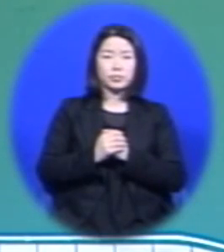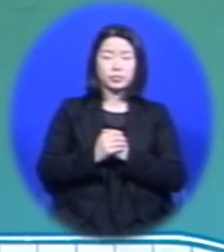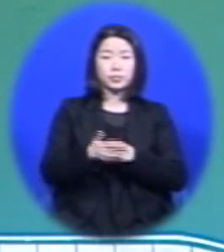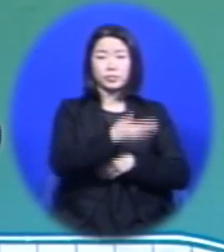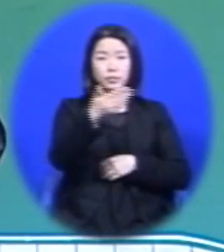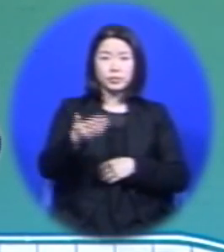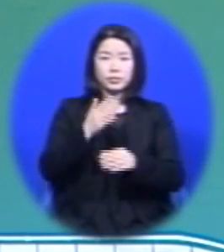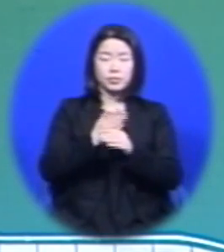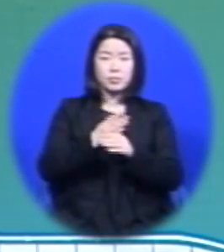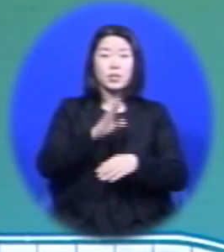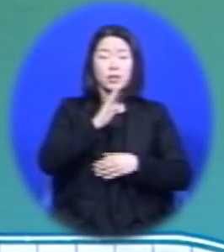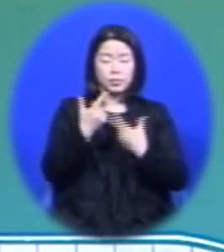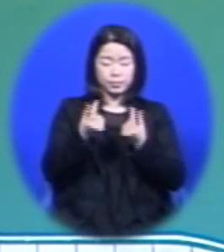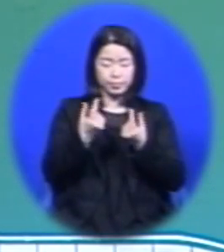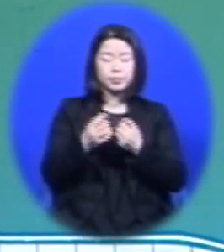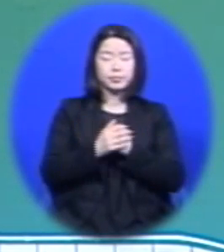여러분 중에 그렇습니다. 하나님,